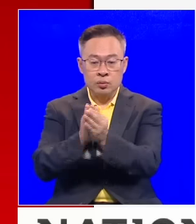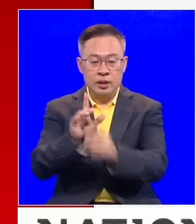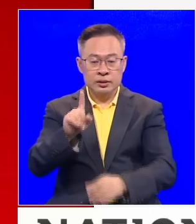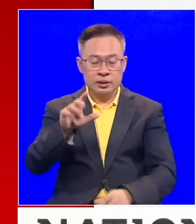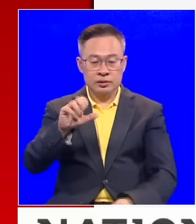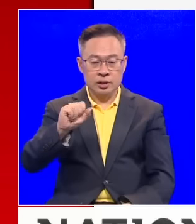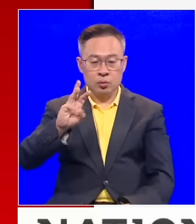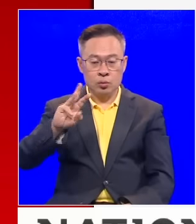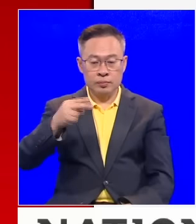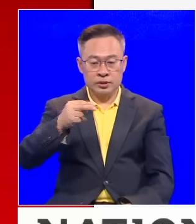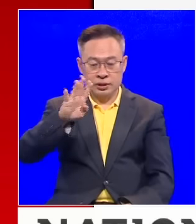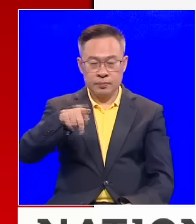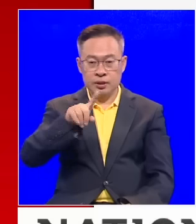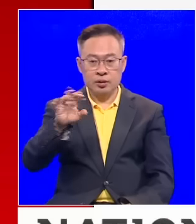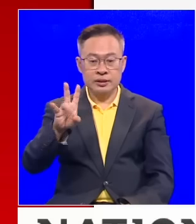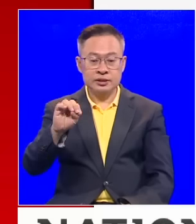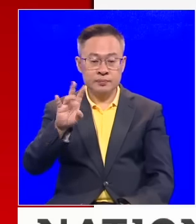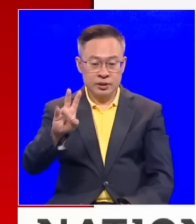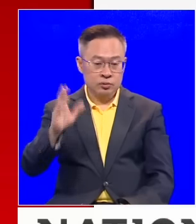164,177 คะแนนส่วนคุณชัยประพันธ์ได้ไป